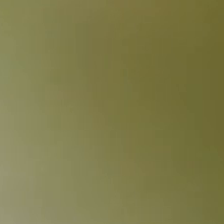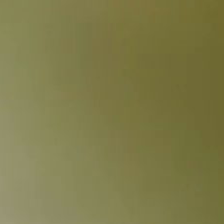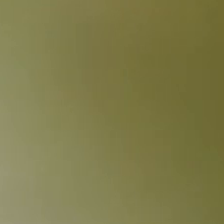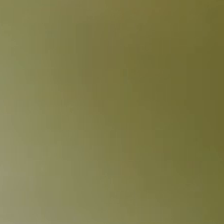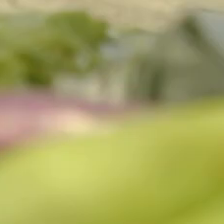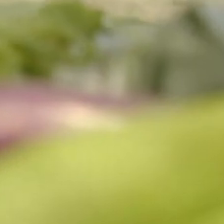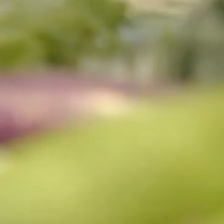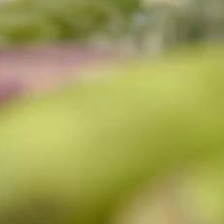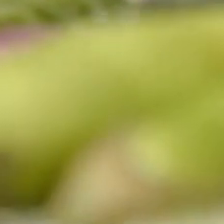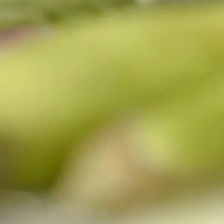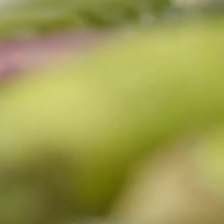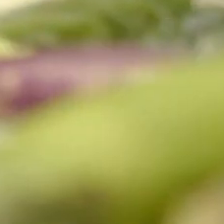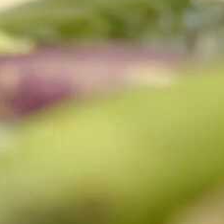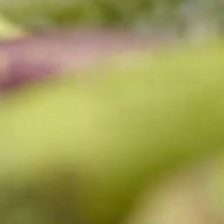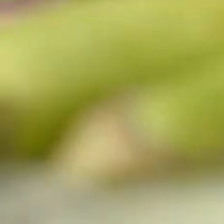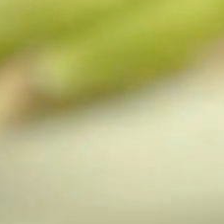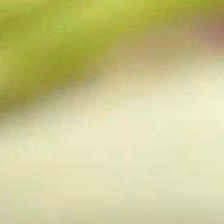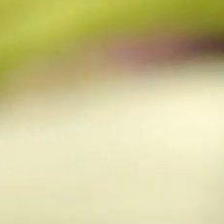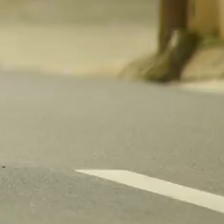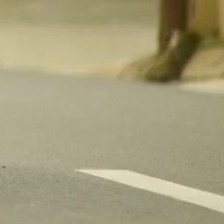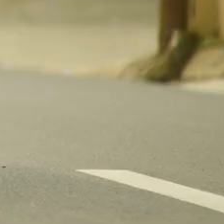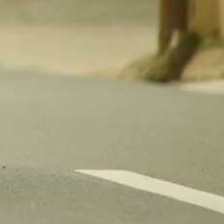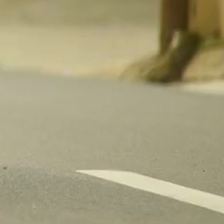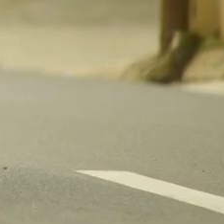Ayah tetap menolong orang yang kesulitan.